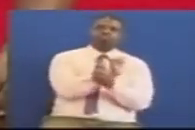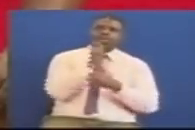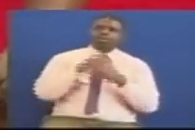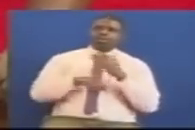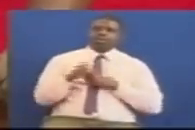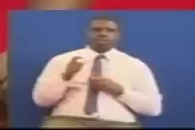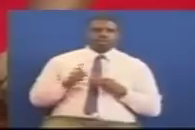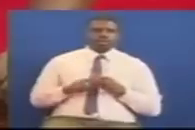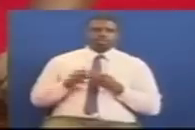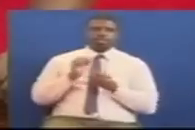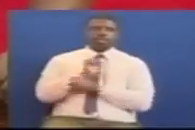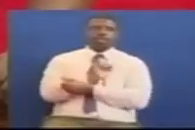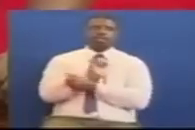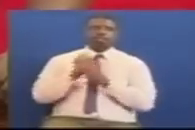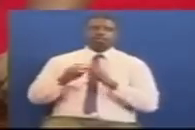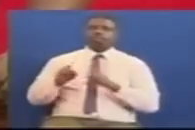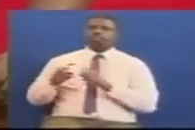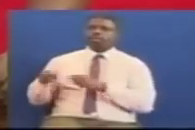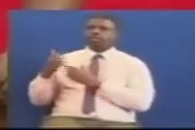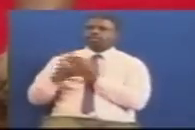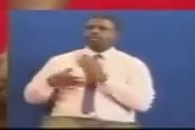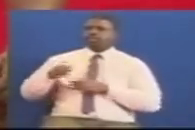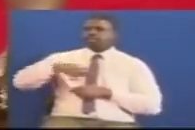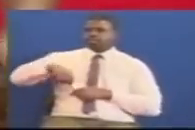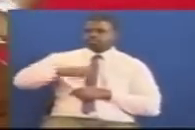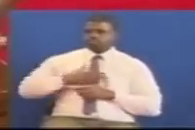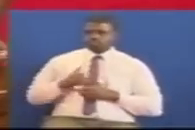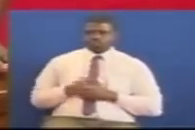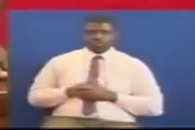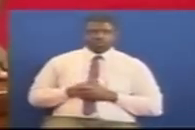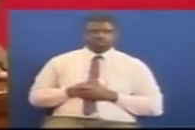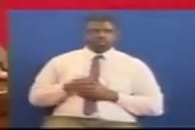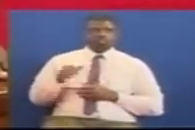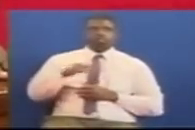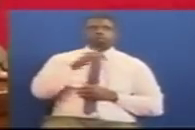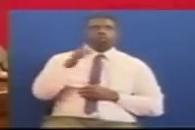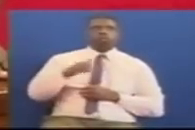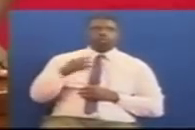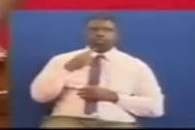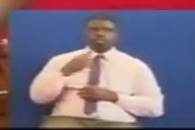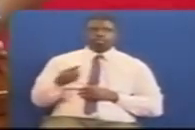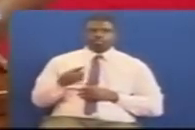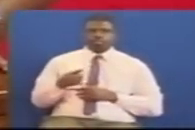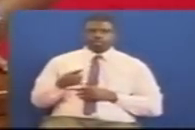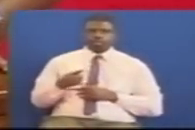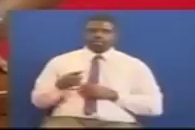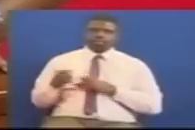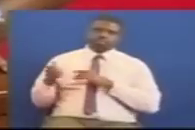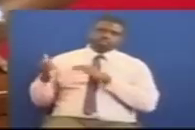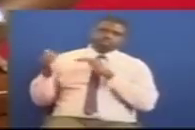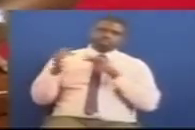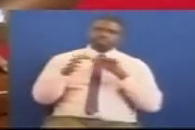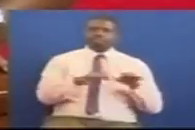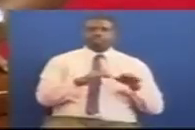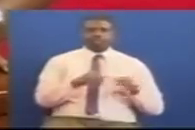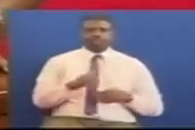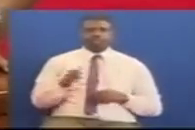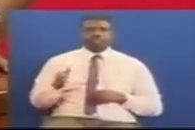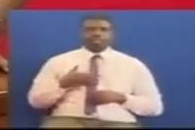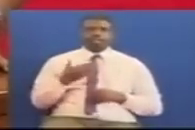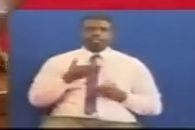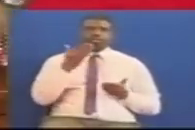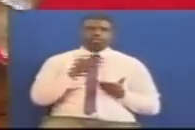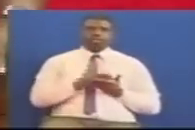magereza mbalimbali katika nchi yetu. Na gereza alilolisema Morogoro ni mojawapo ya magereza yenye msongamano. Nataka